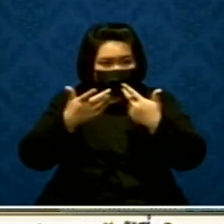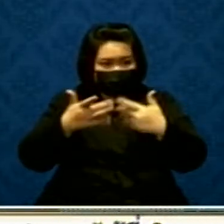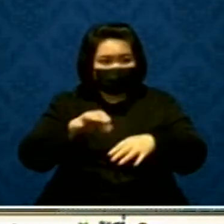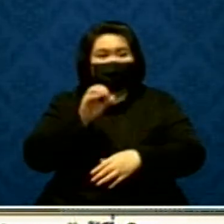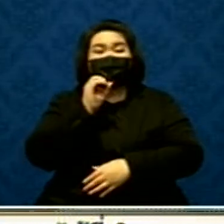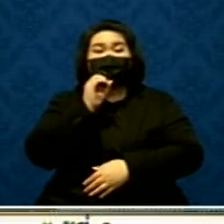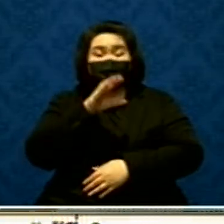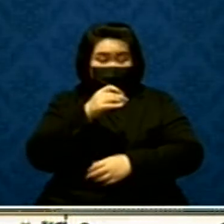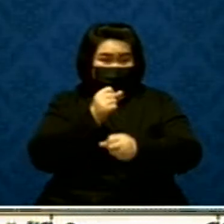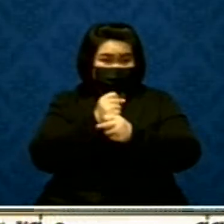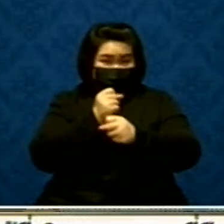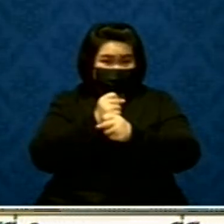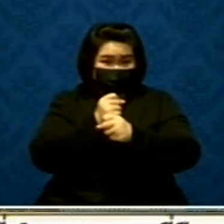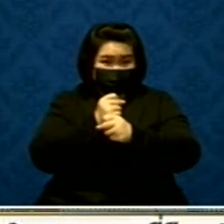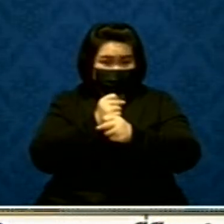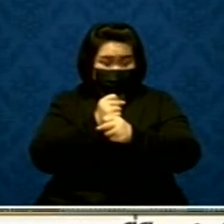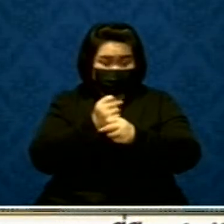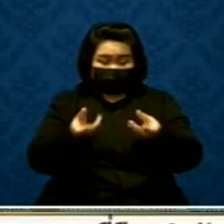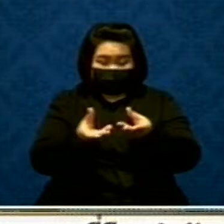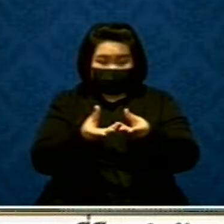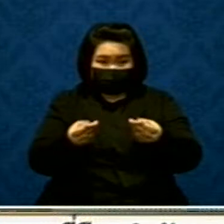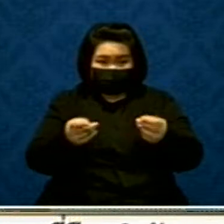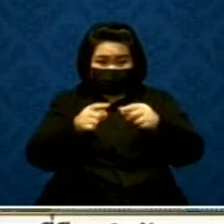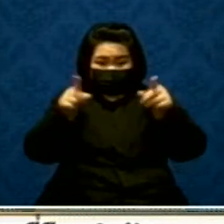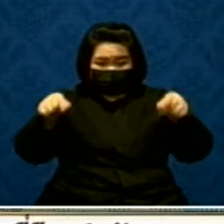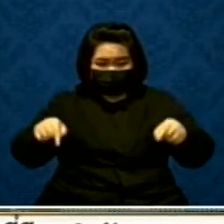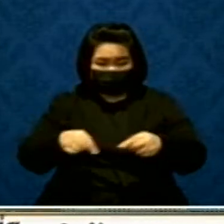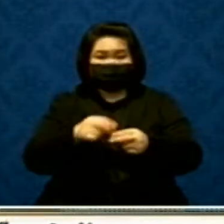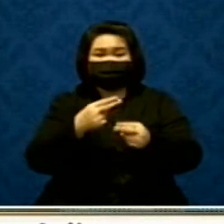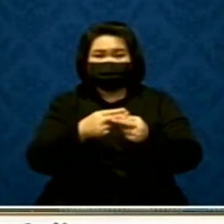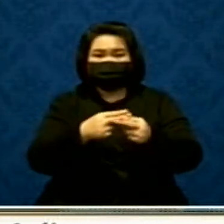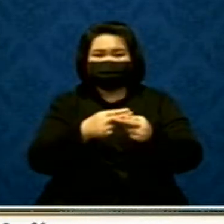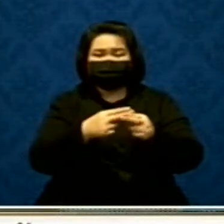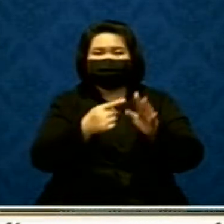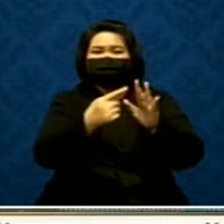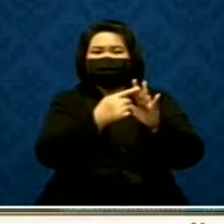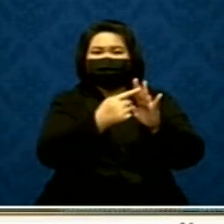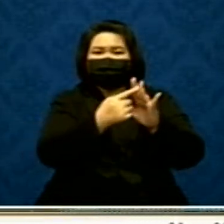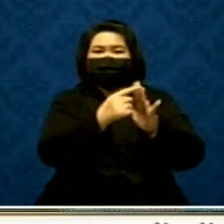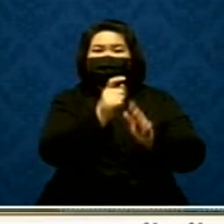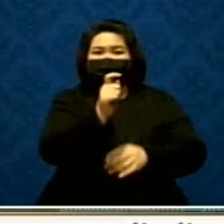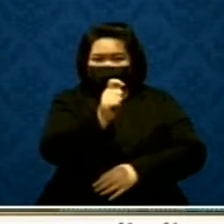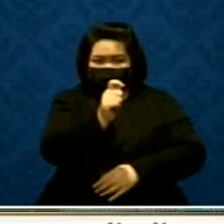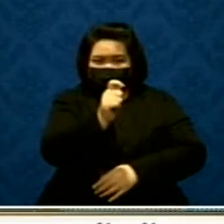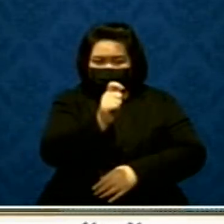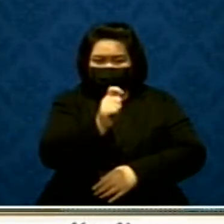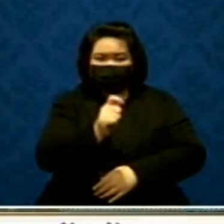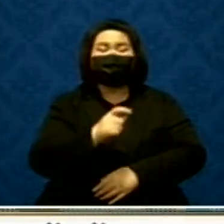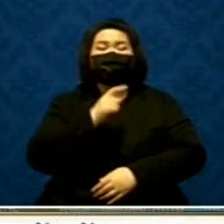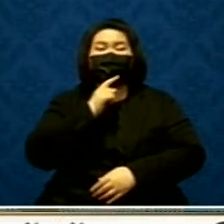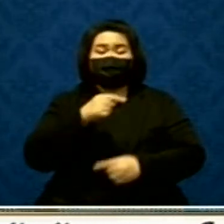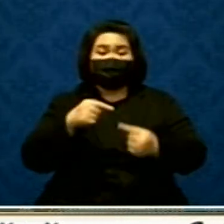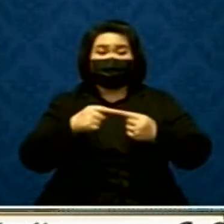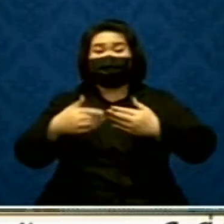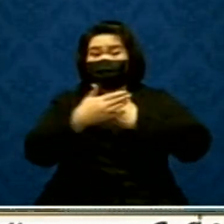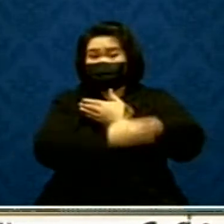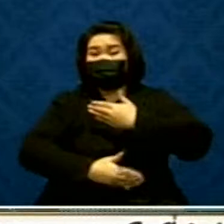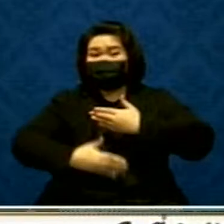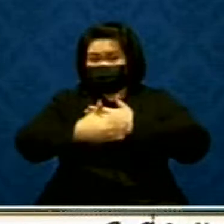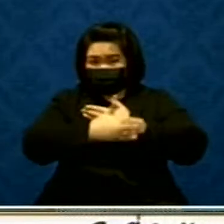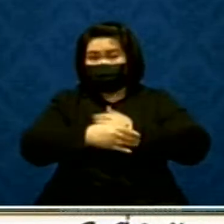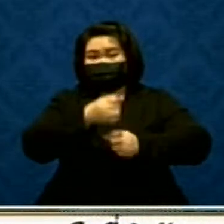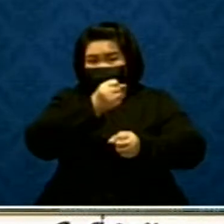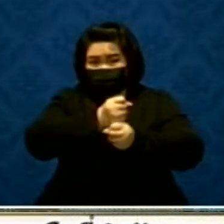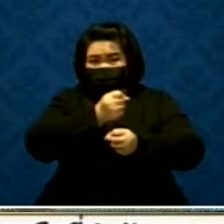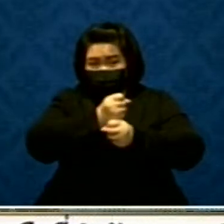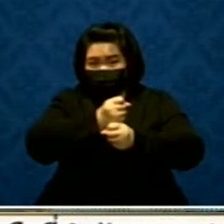การดำเนินการกับที่ดินของนายเอผมต้องเรียนครับว่าการดำเนินการดังกล่าวเนี่ยการรถไฟเนี่ยได้มีการดำเนินการต